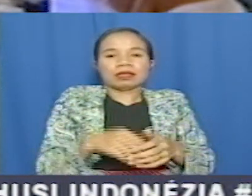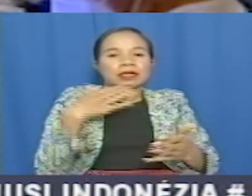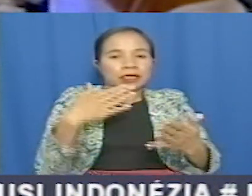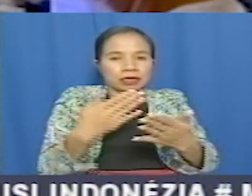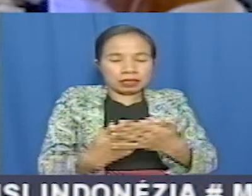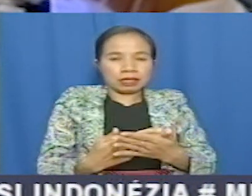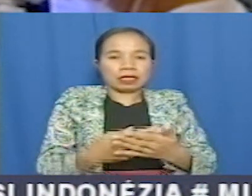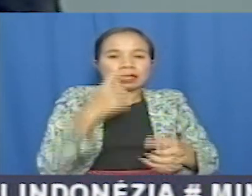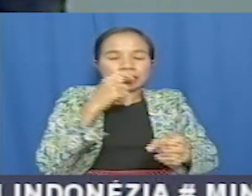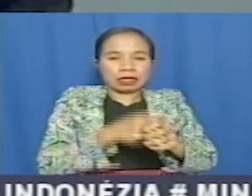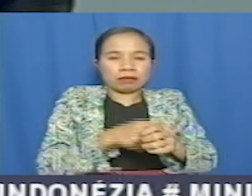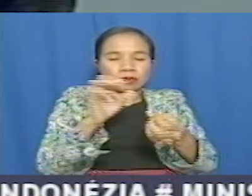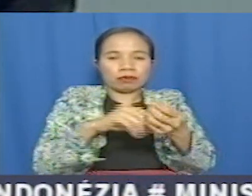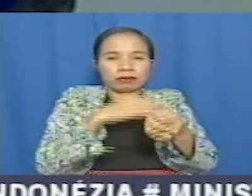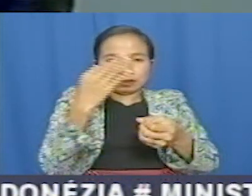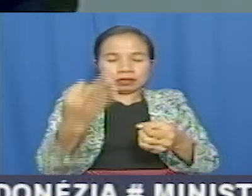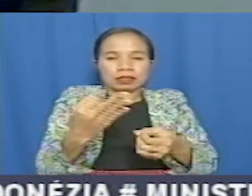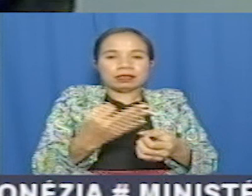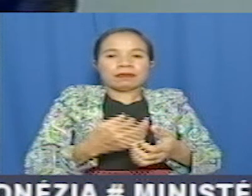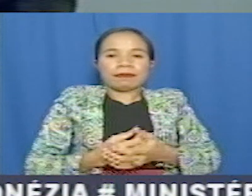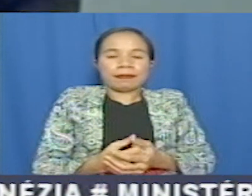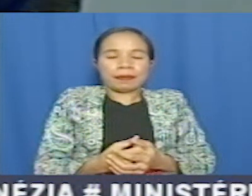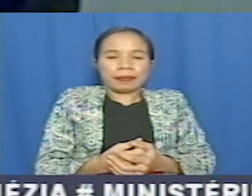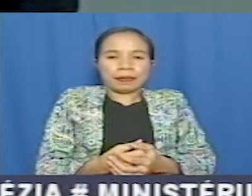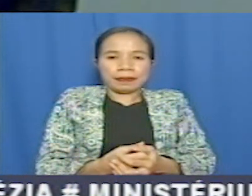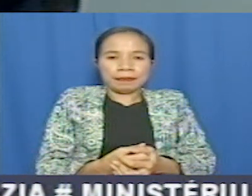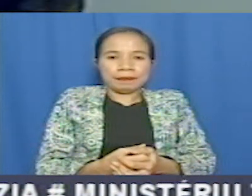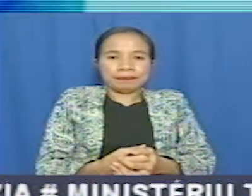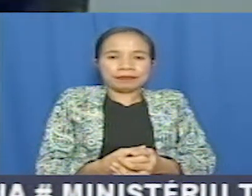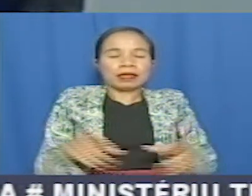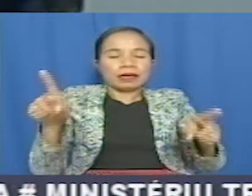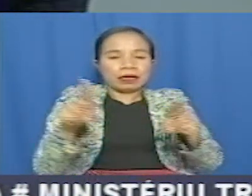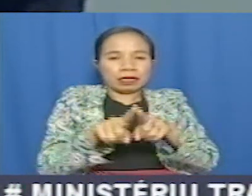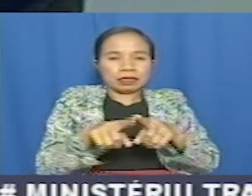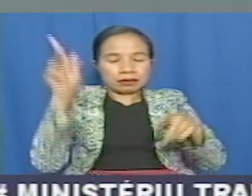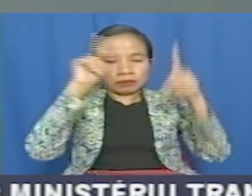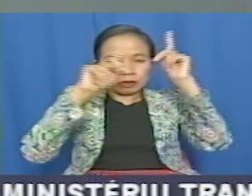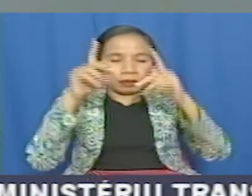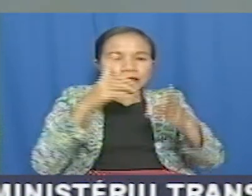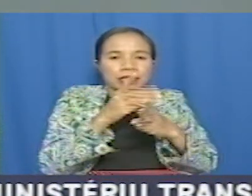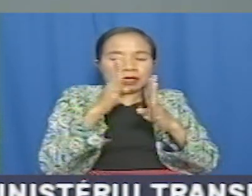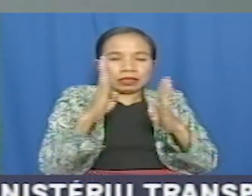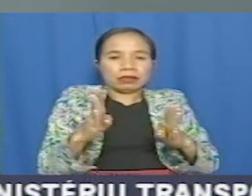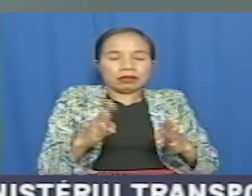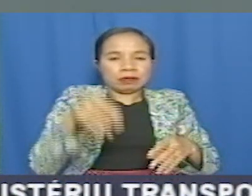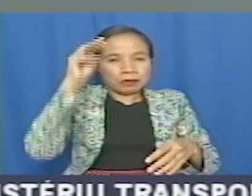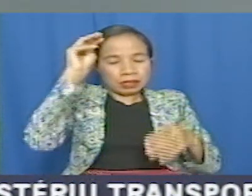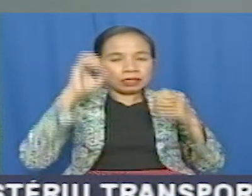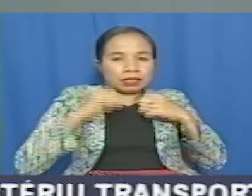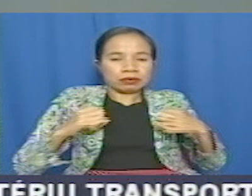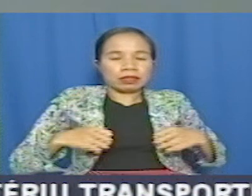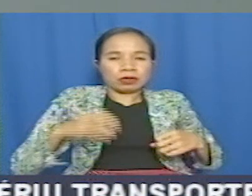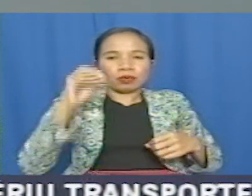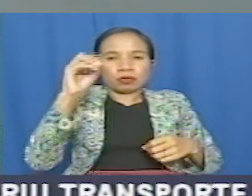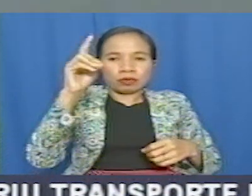diak durante periodu pandemia COVID-19 resensia. Relasiona bakestaune, Direktora Zeral Ministeru Saudi